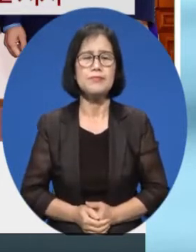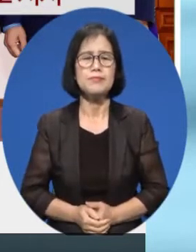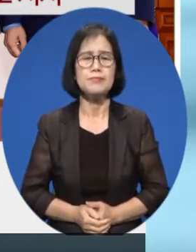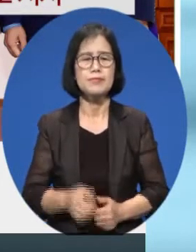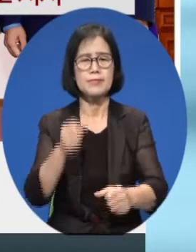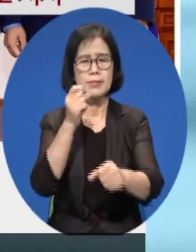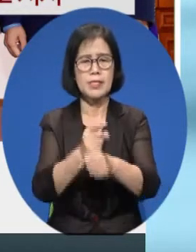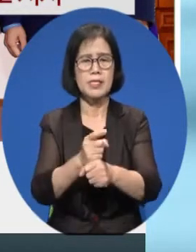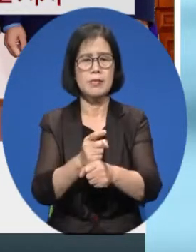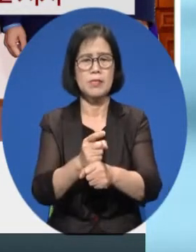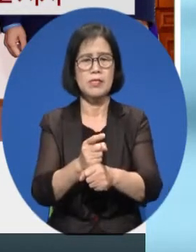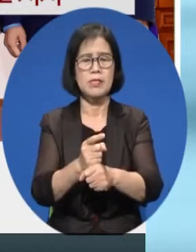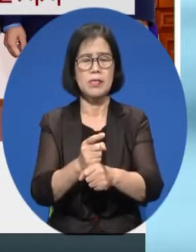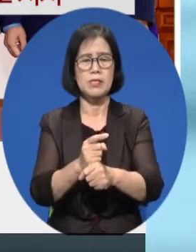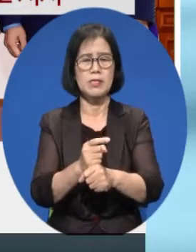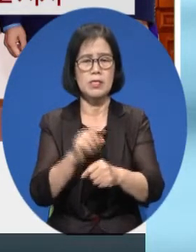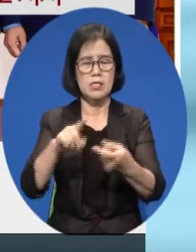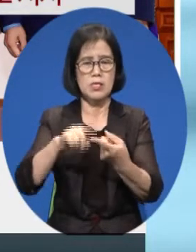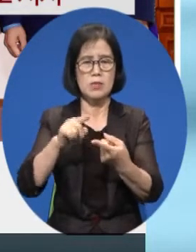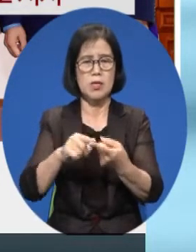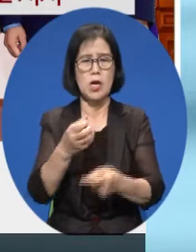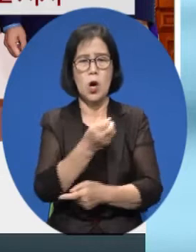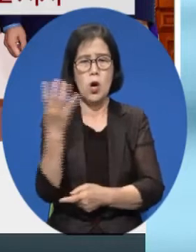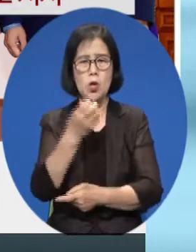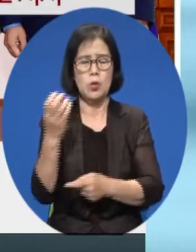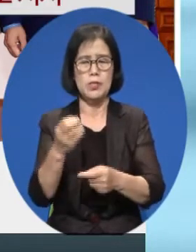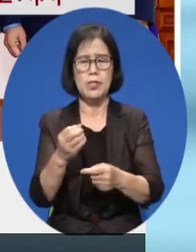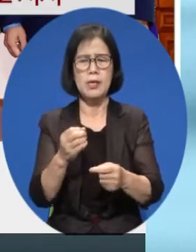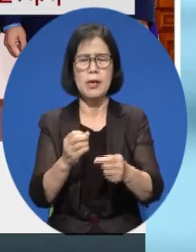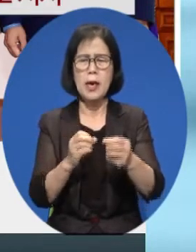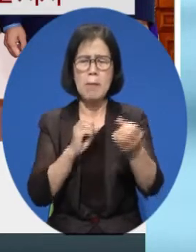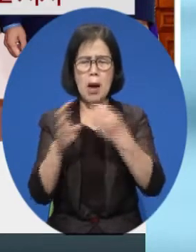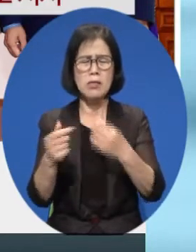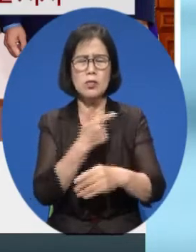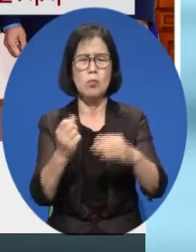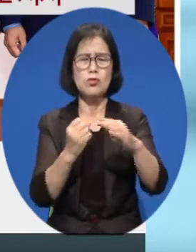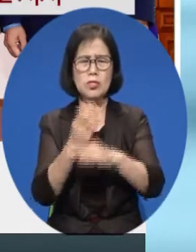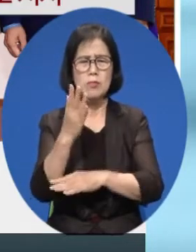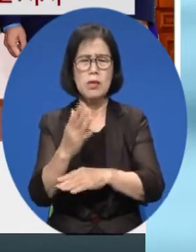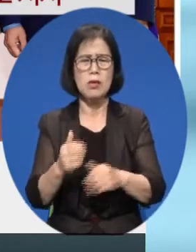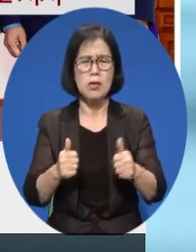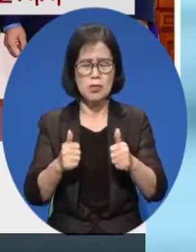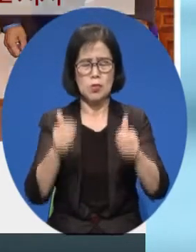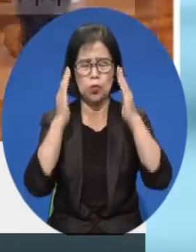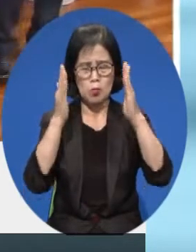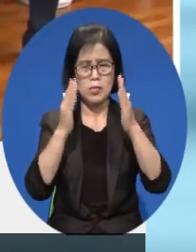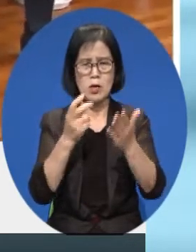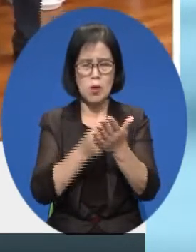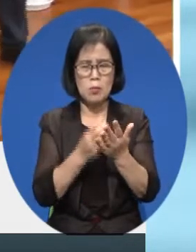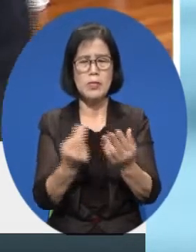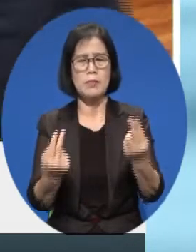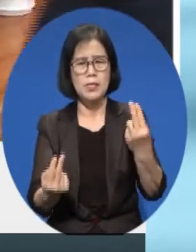이미 뭐 내용에 대해서는 저는 언론이 굉장히 과한 반응을 보이고 있다고 생각해요. 열심히 저도 공부하면서 법을 다